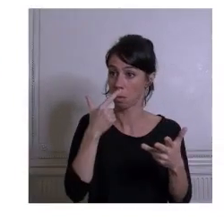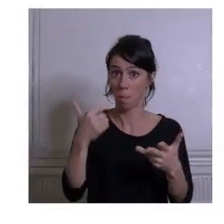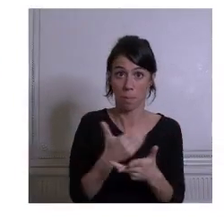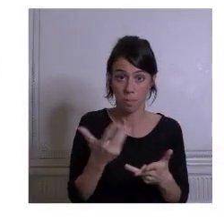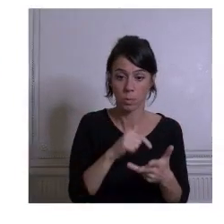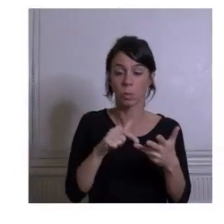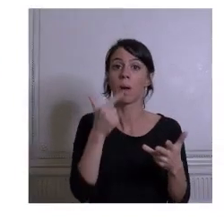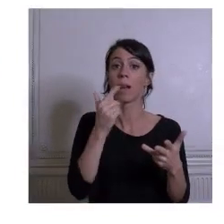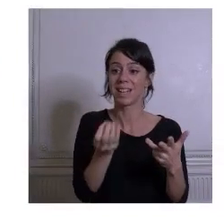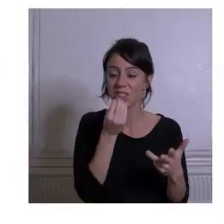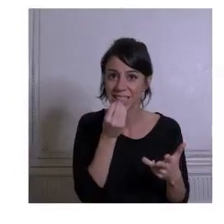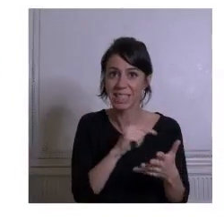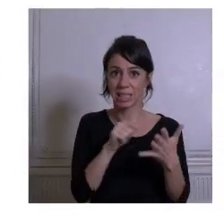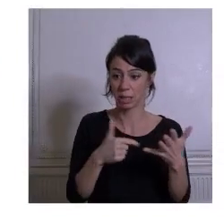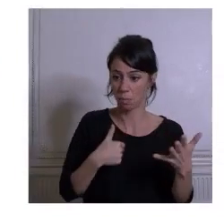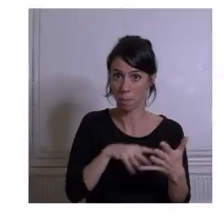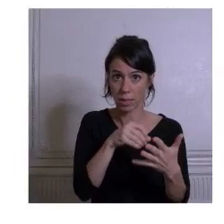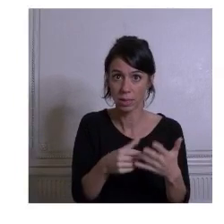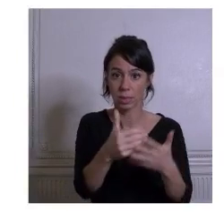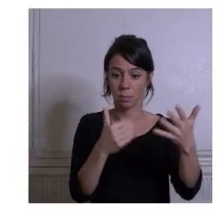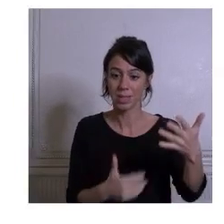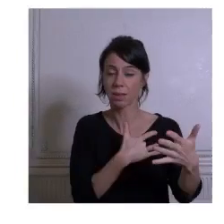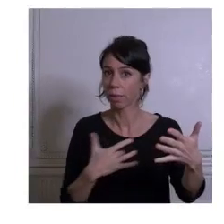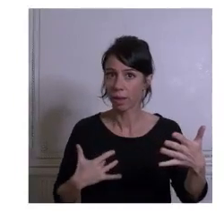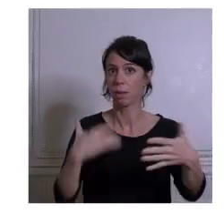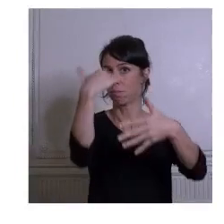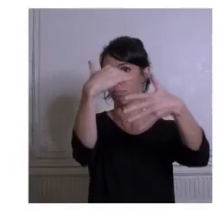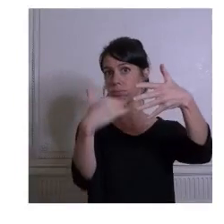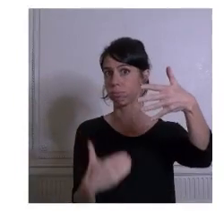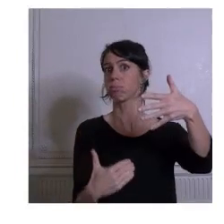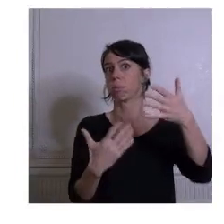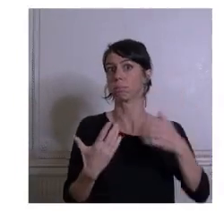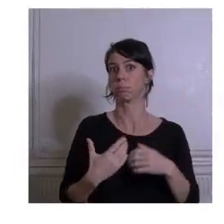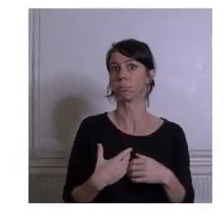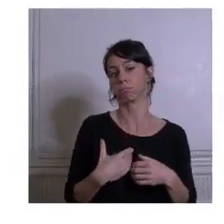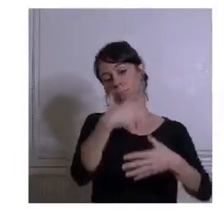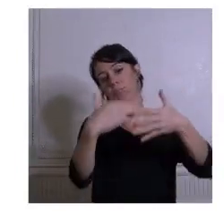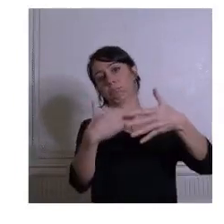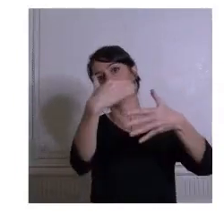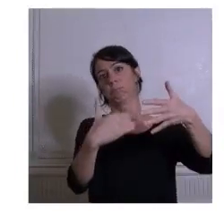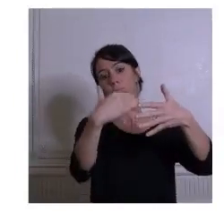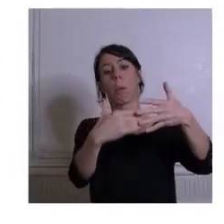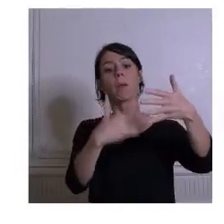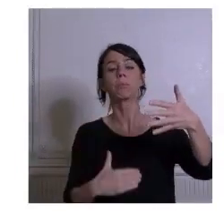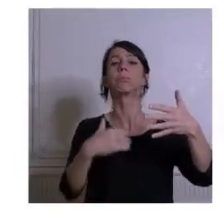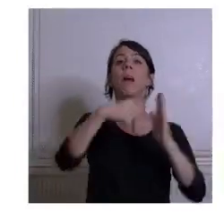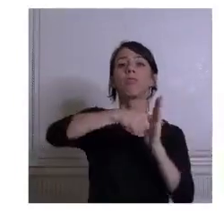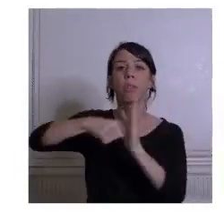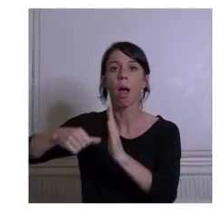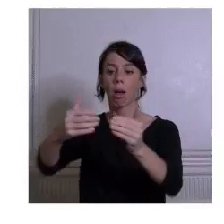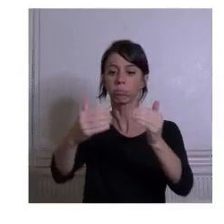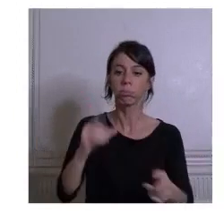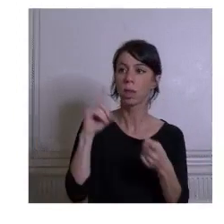Nous avons de très beaux registres, dont certains remontent au XVIe siècle. Et la ville souhaiterait, par cette convention qui assurera